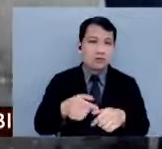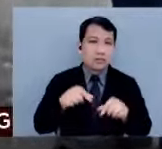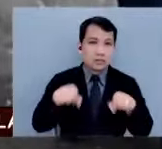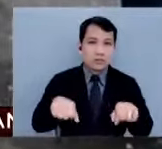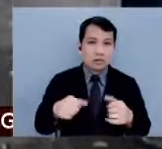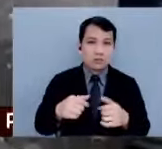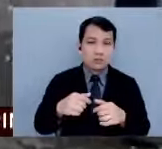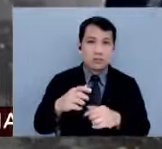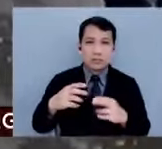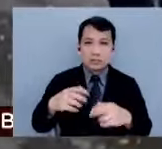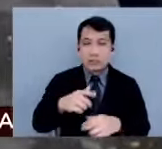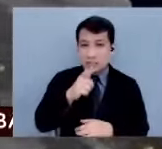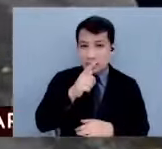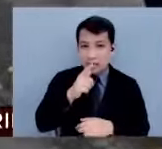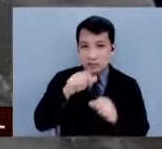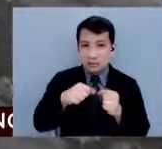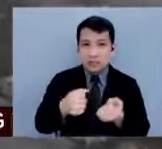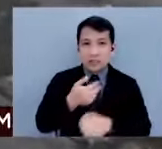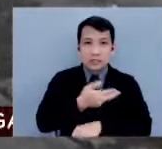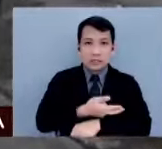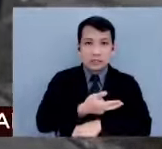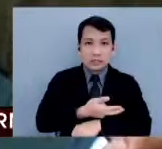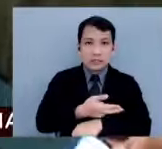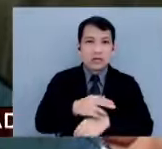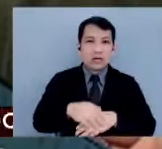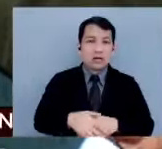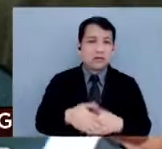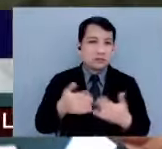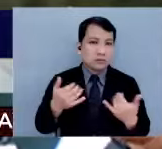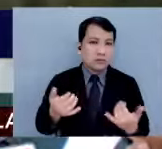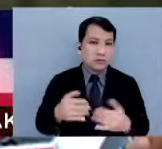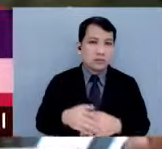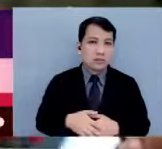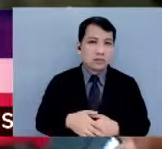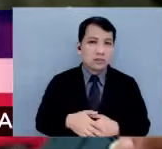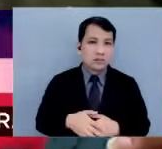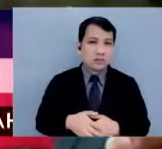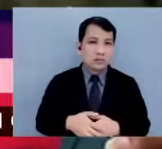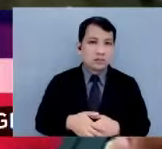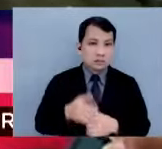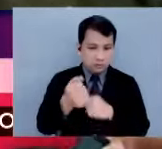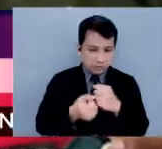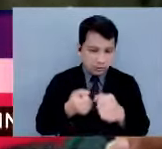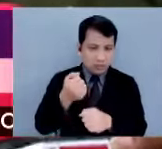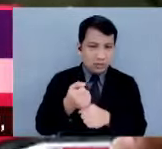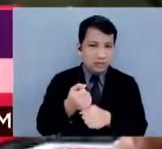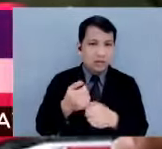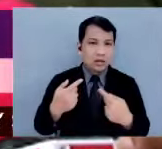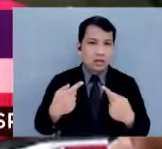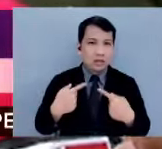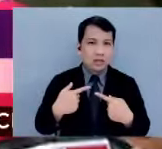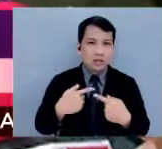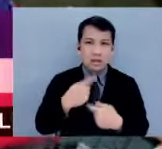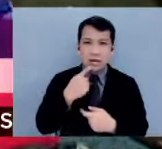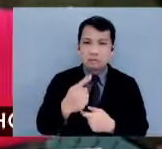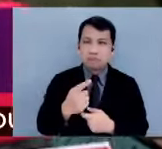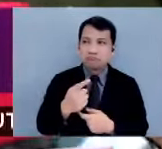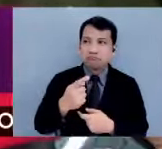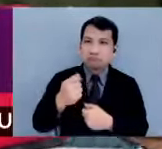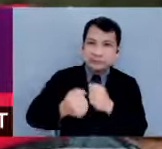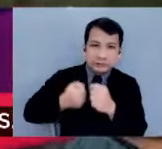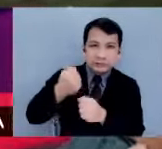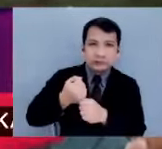ng traffic enforcers at street sweepers. Usually every year, may mga naitatalaho kaming mga yung